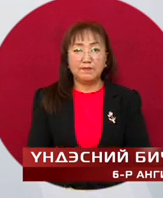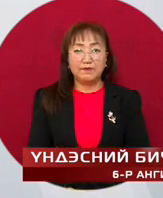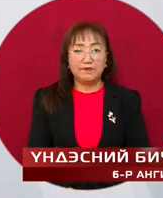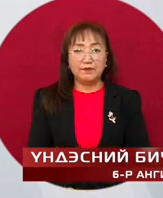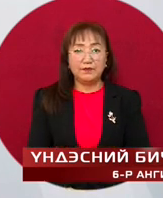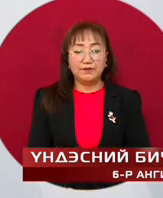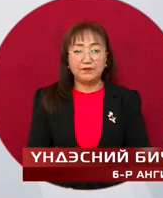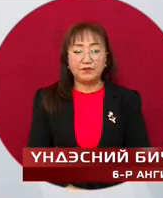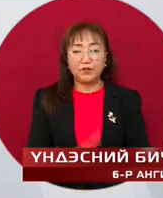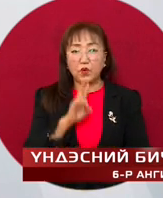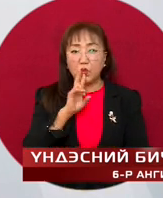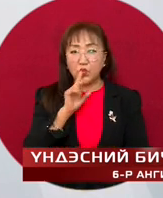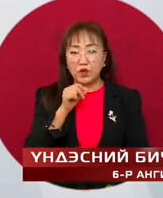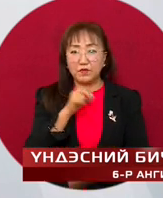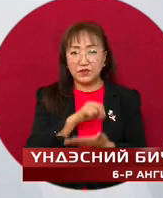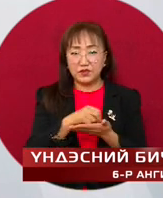За үгсээ бичээрэй.